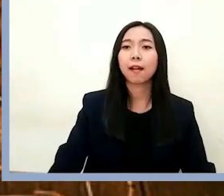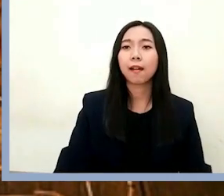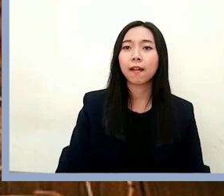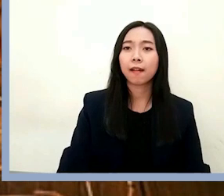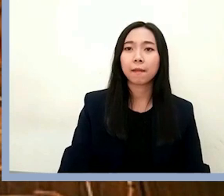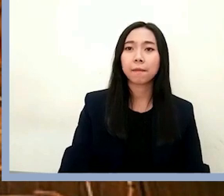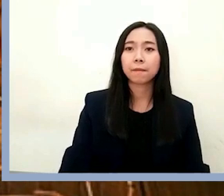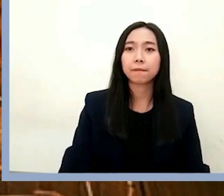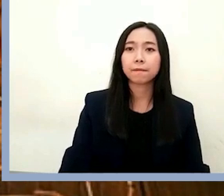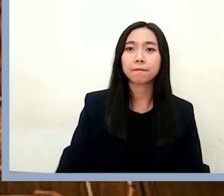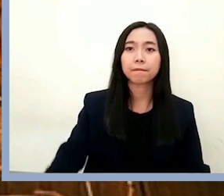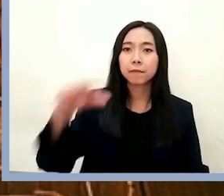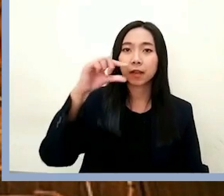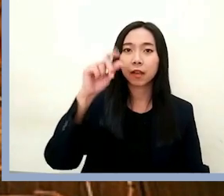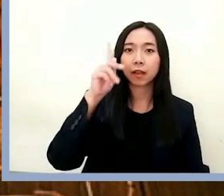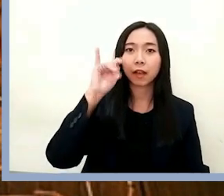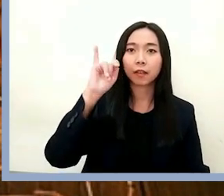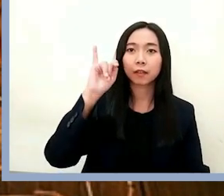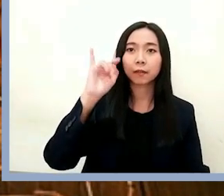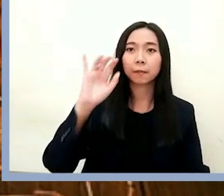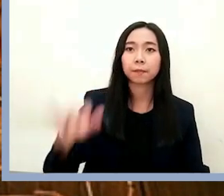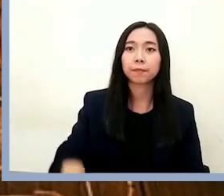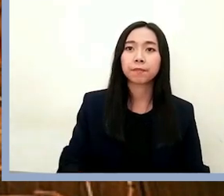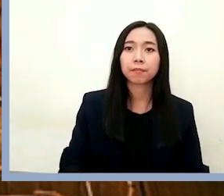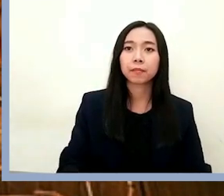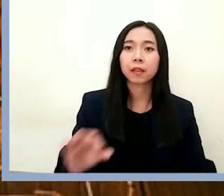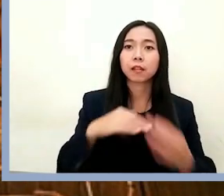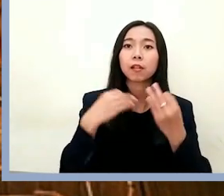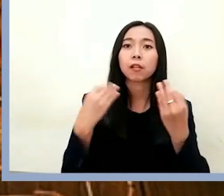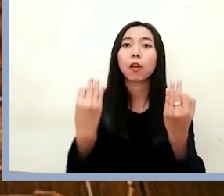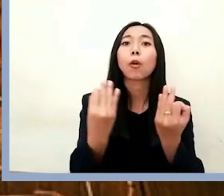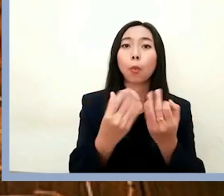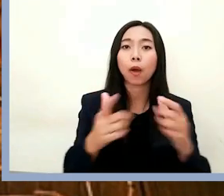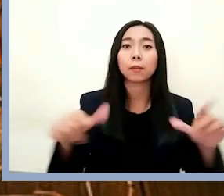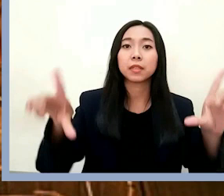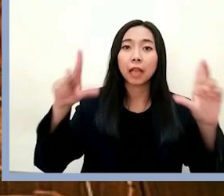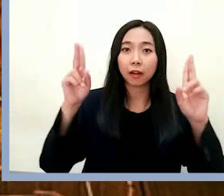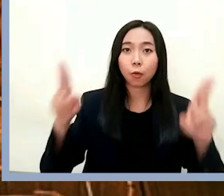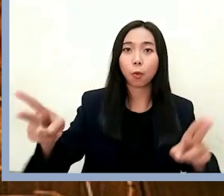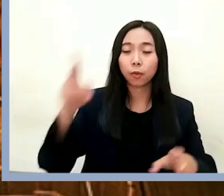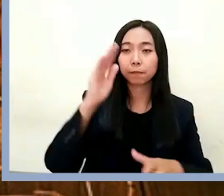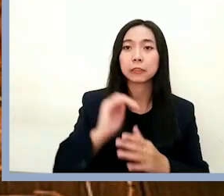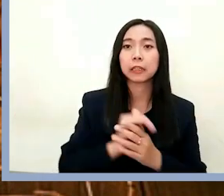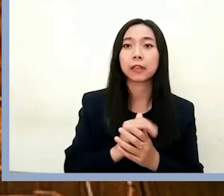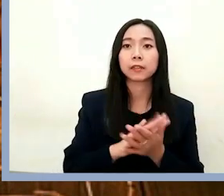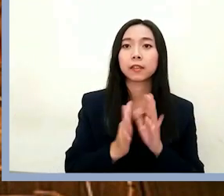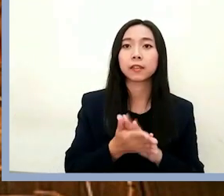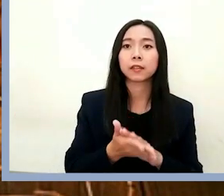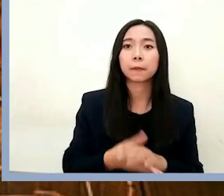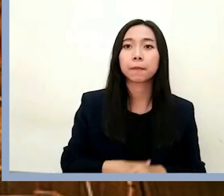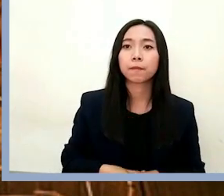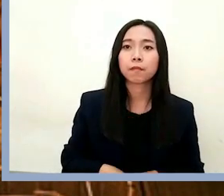GKI Gereja Kristen Indonesia adalah keluarga besar umat percaya karena itu jangan biarkan